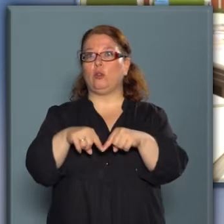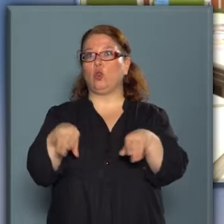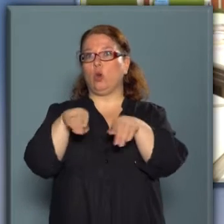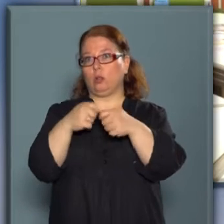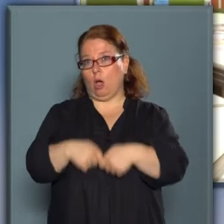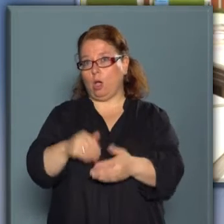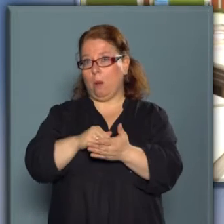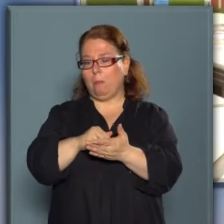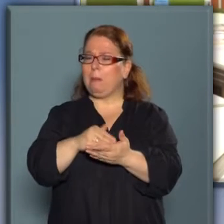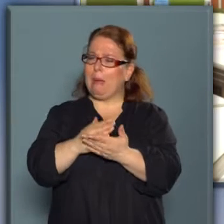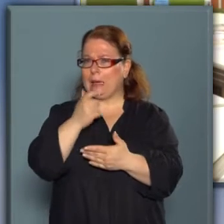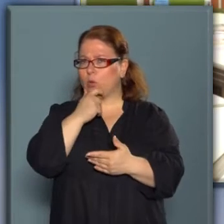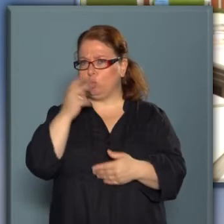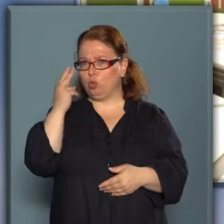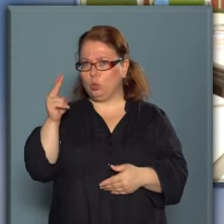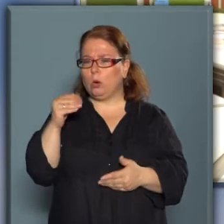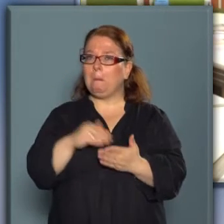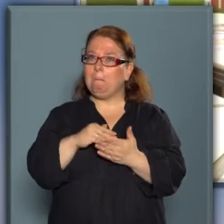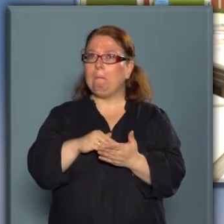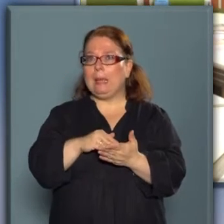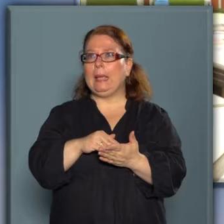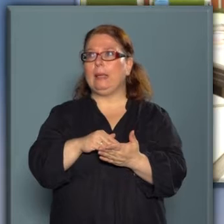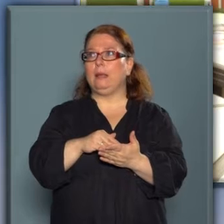már egy idős úr, de még